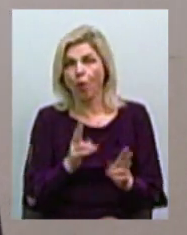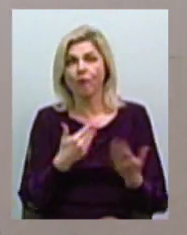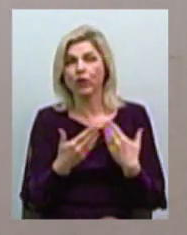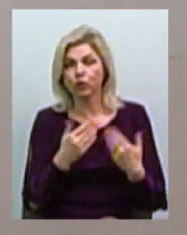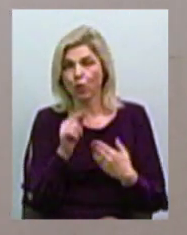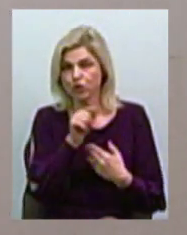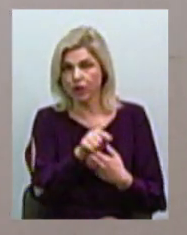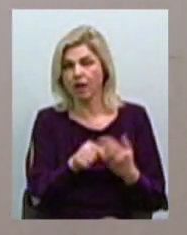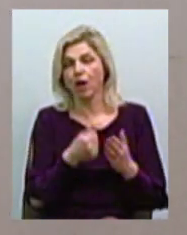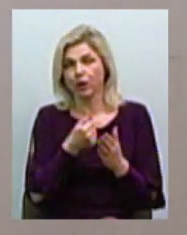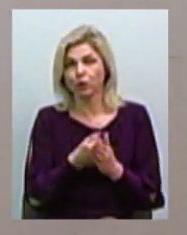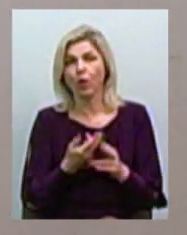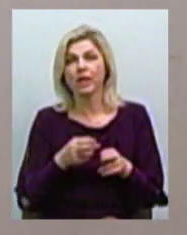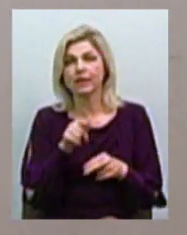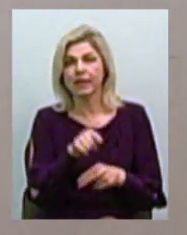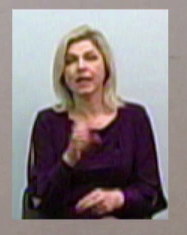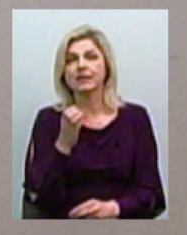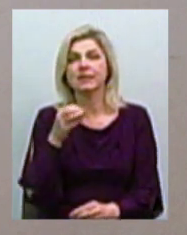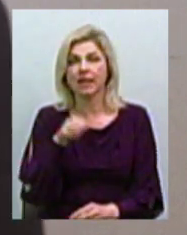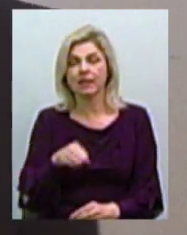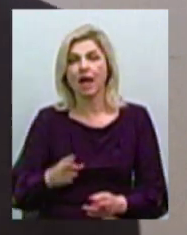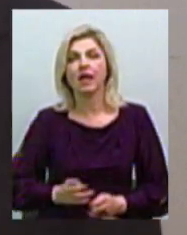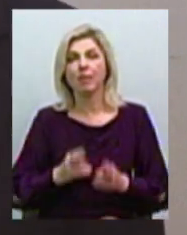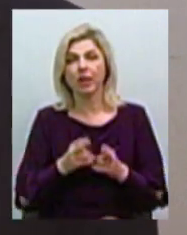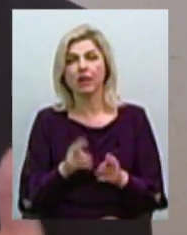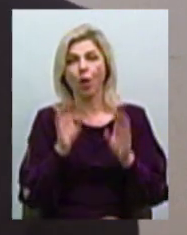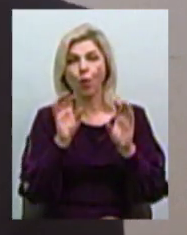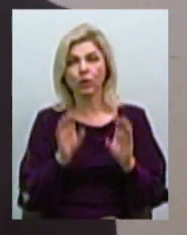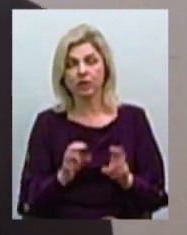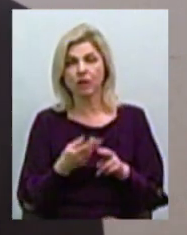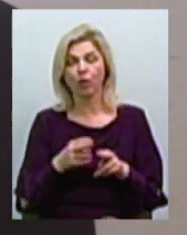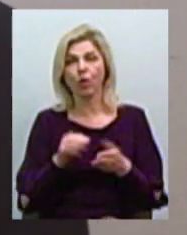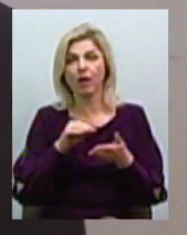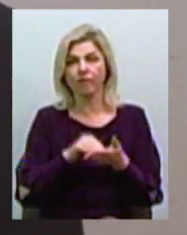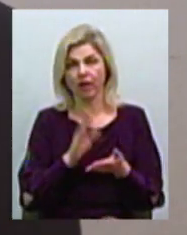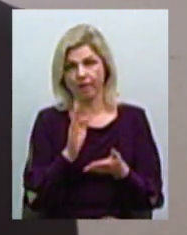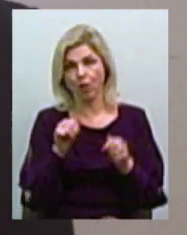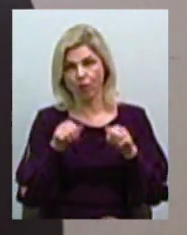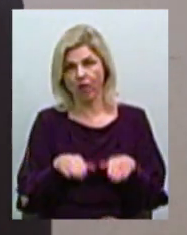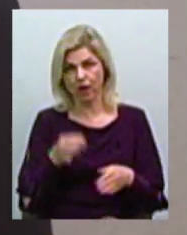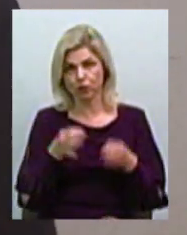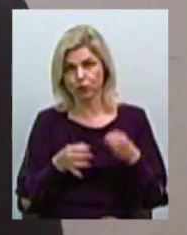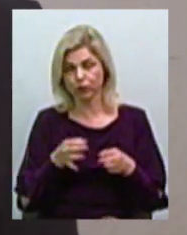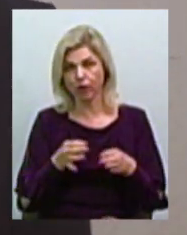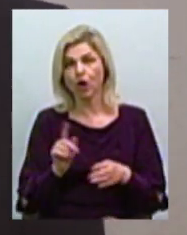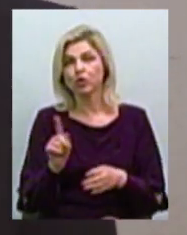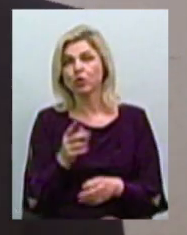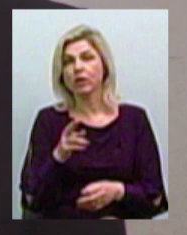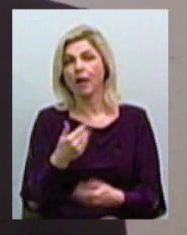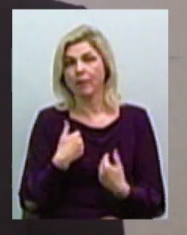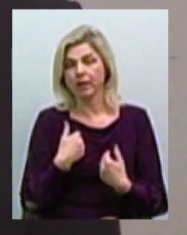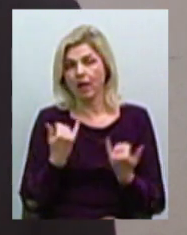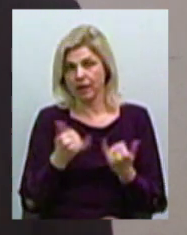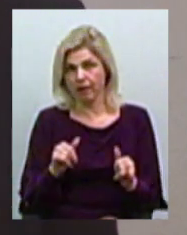тих статей Кримінального кодексу, які сьогодні зазначені в ухвалі. Те, що для мене ж було дивно,